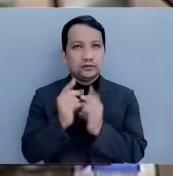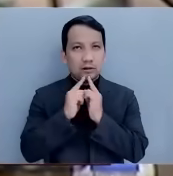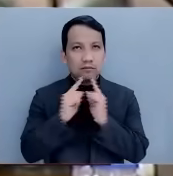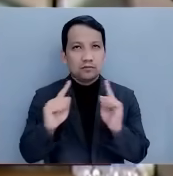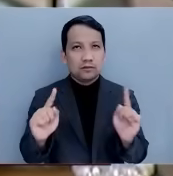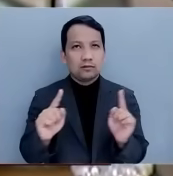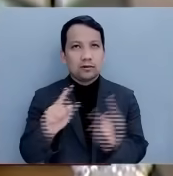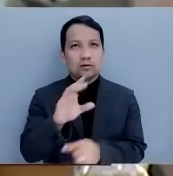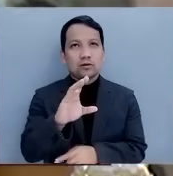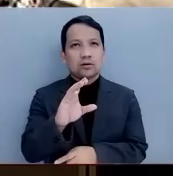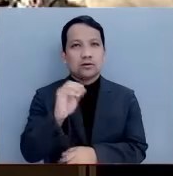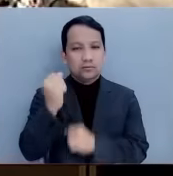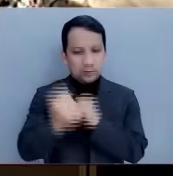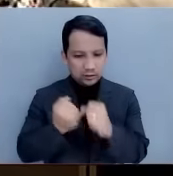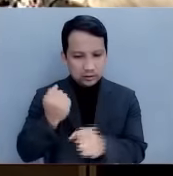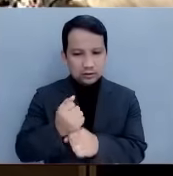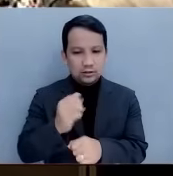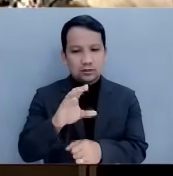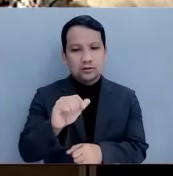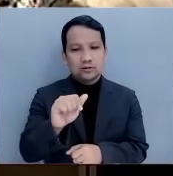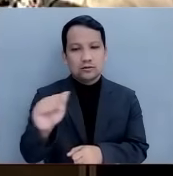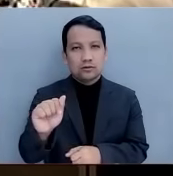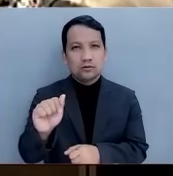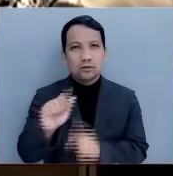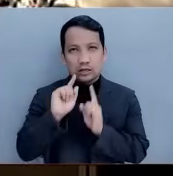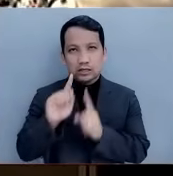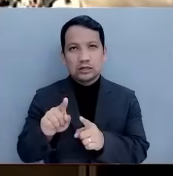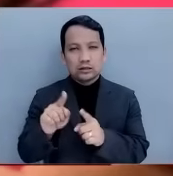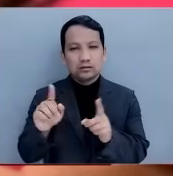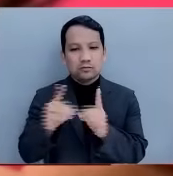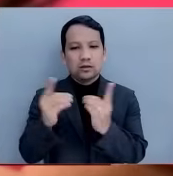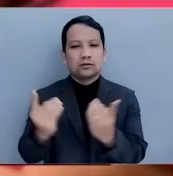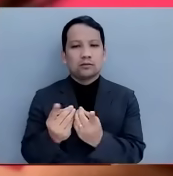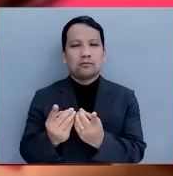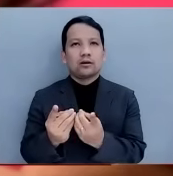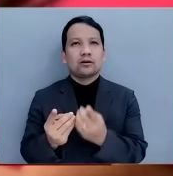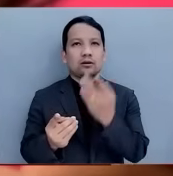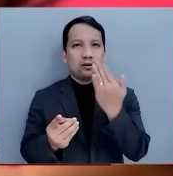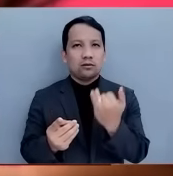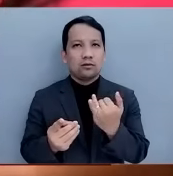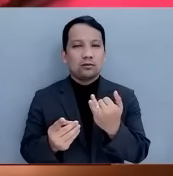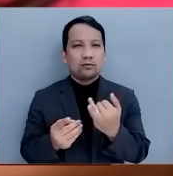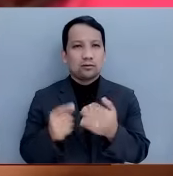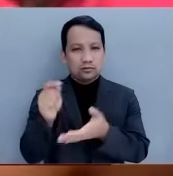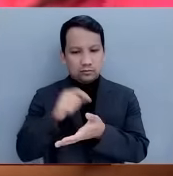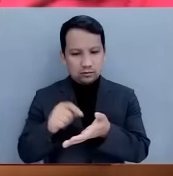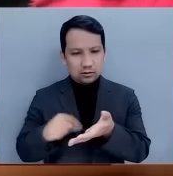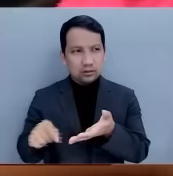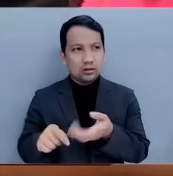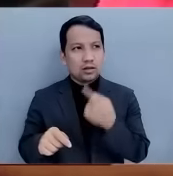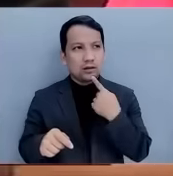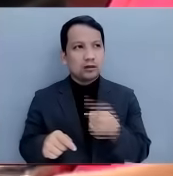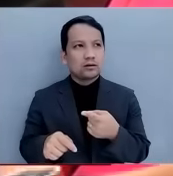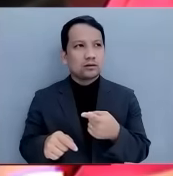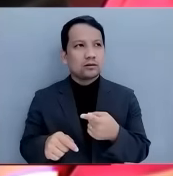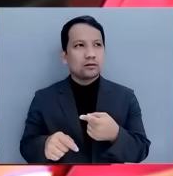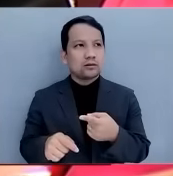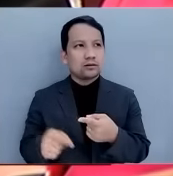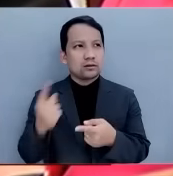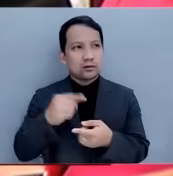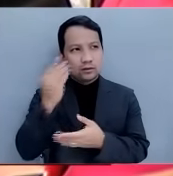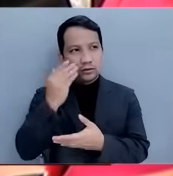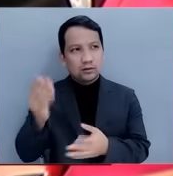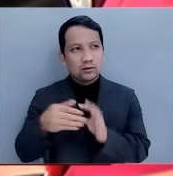pagsasapubliko ng annual audit report ng COA sa mga ahensya. Ito ang written report sa mga ahensya para ipaalam sa kanila ang